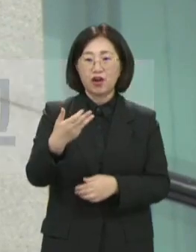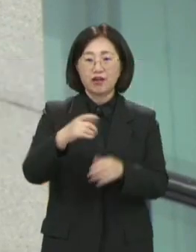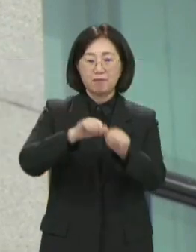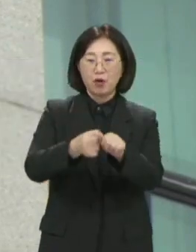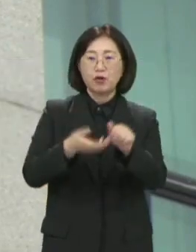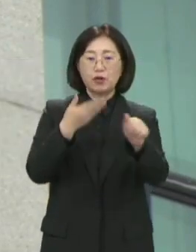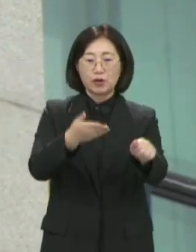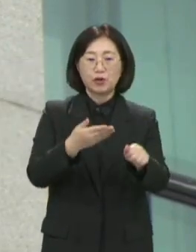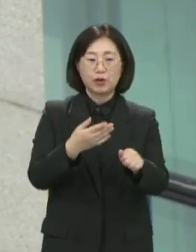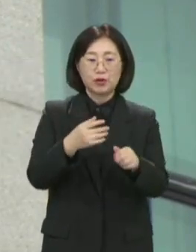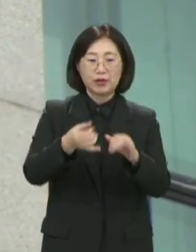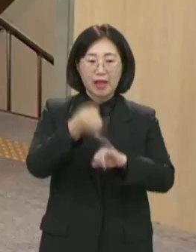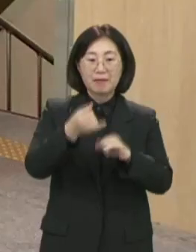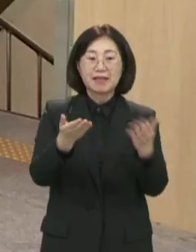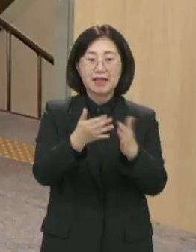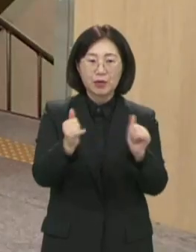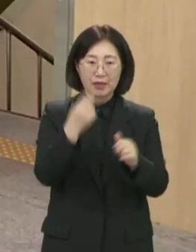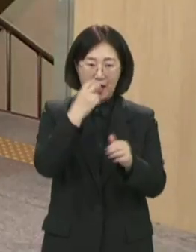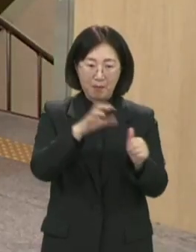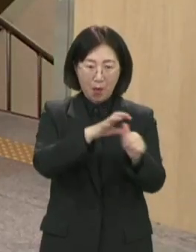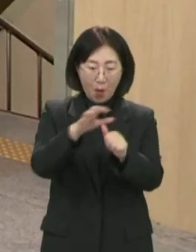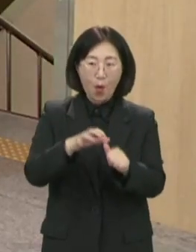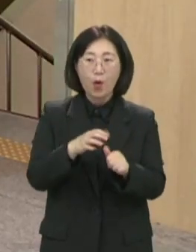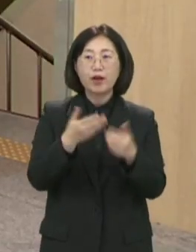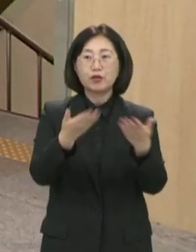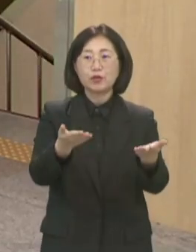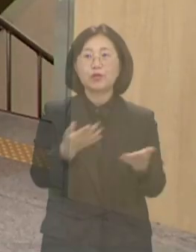근로자 보호에 앞장서겠다고 밝혔습니다